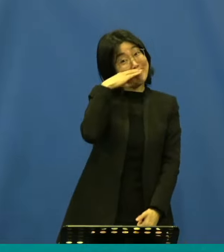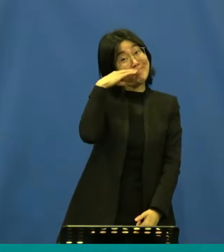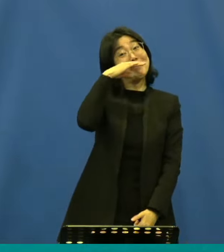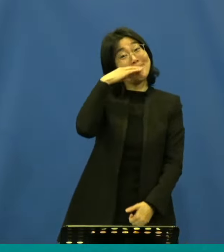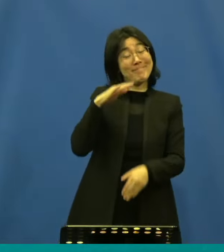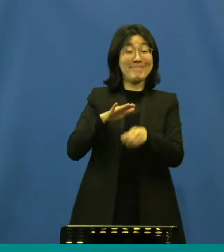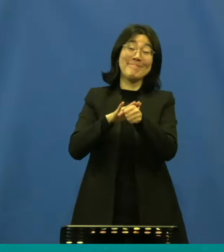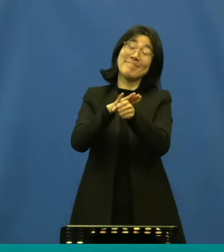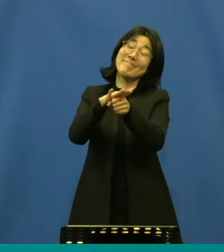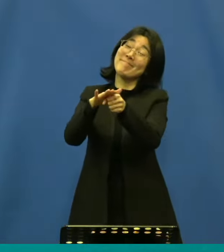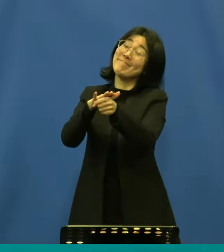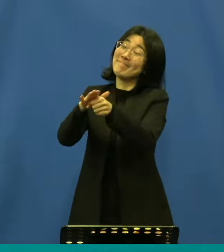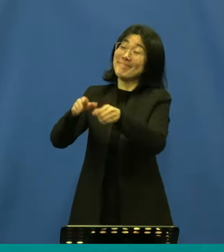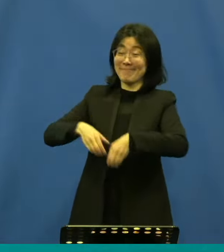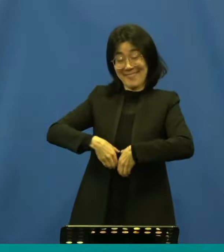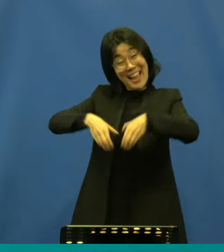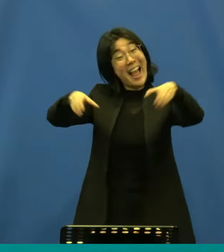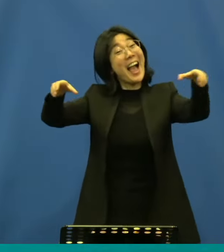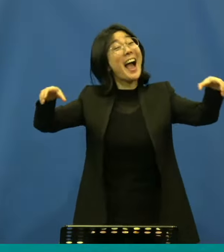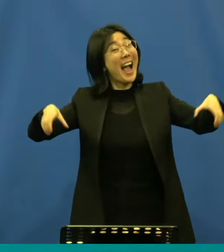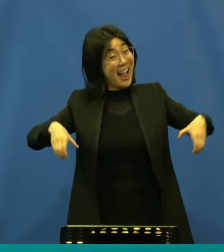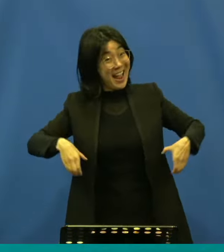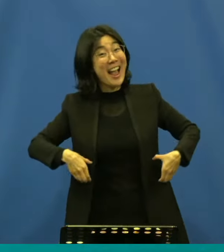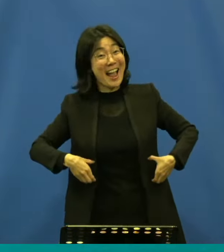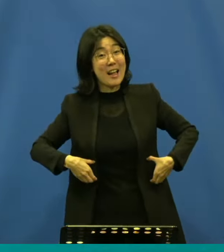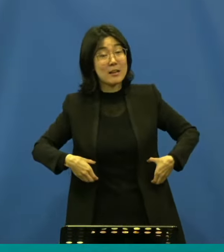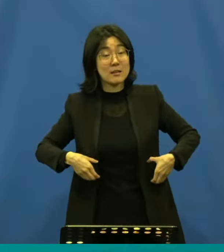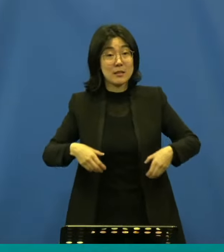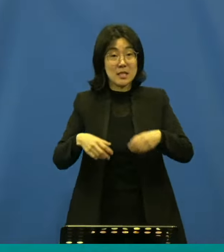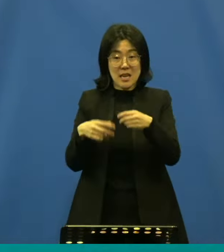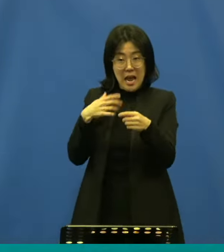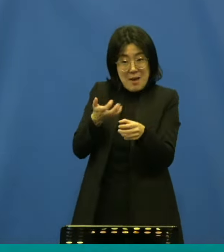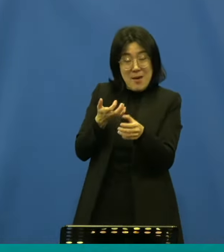아마 2장에서는 그랬을 거예요.